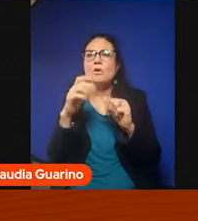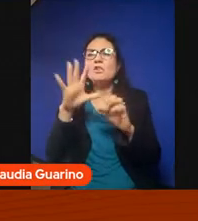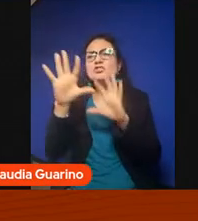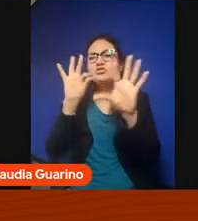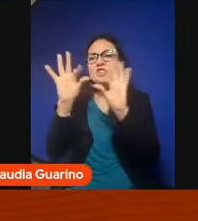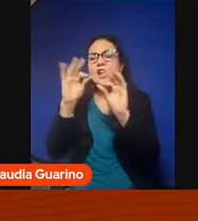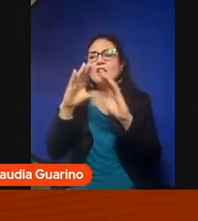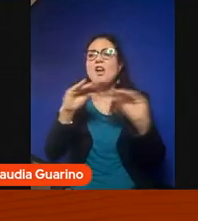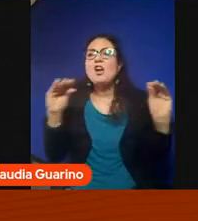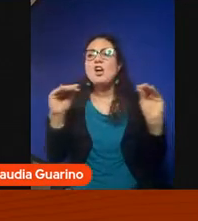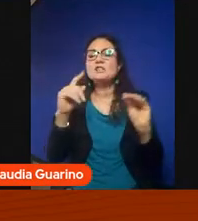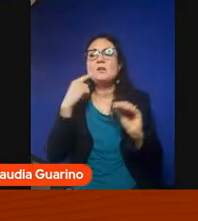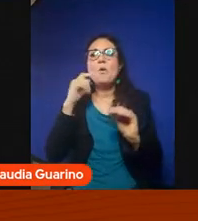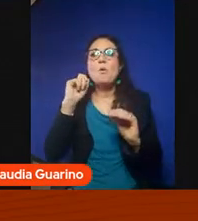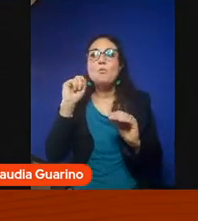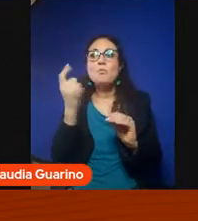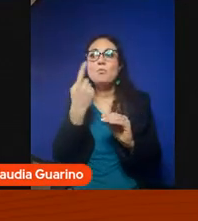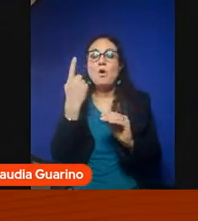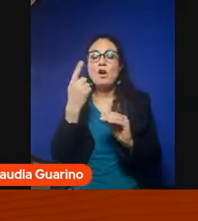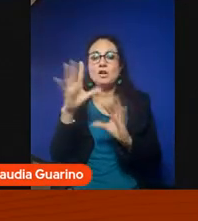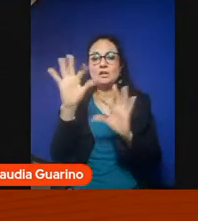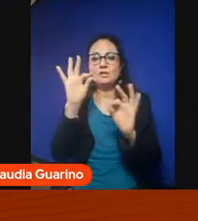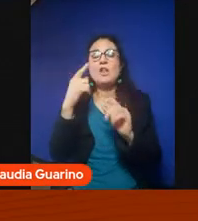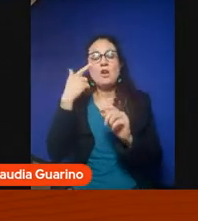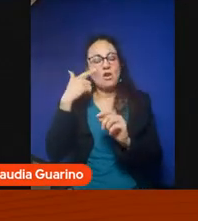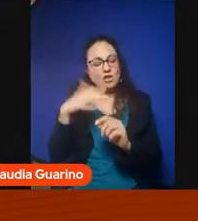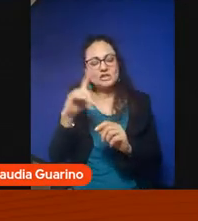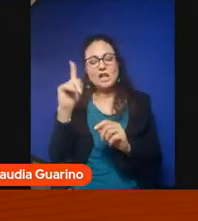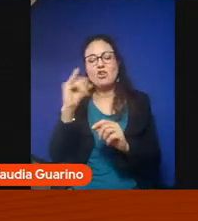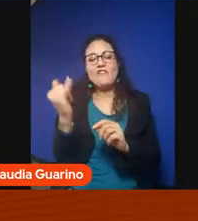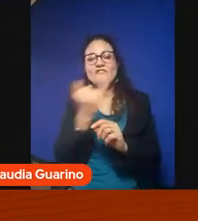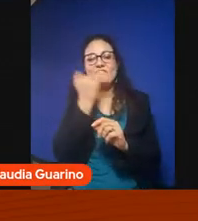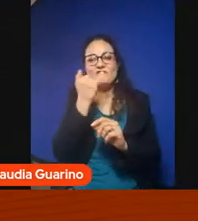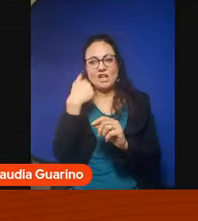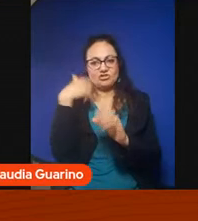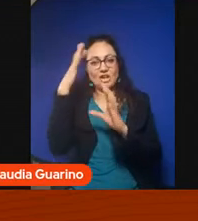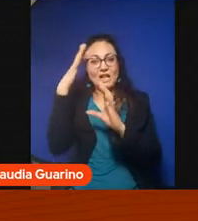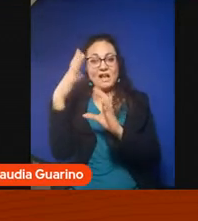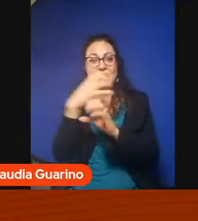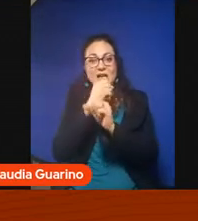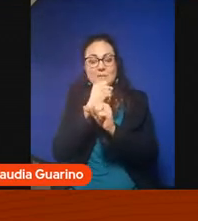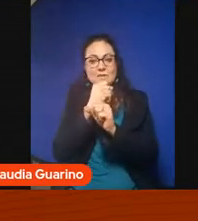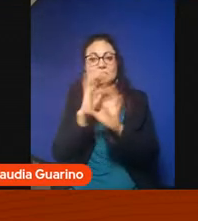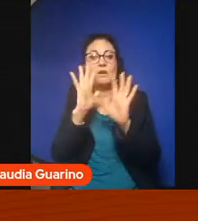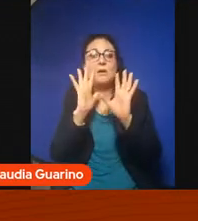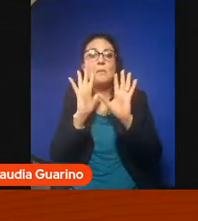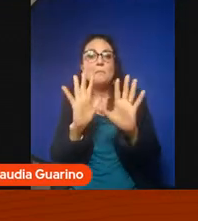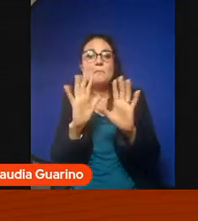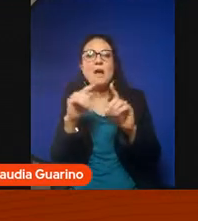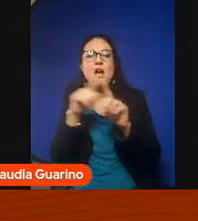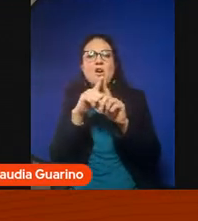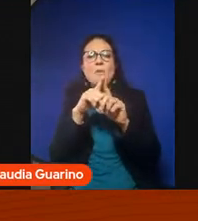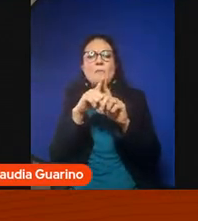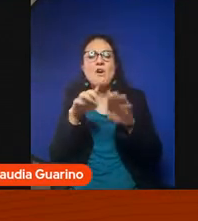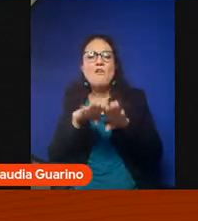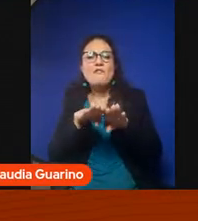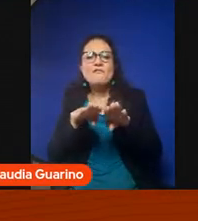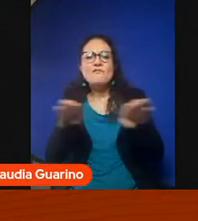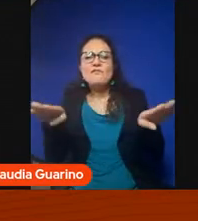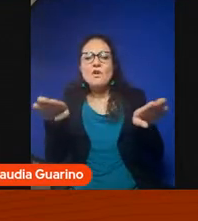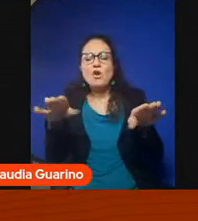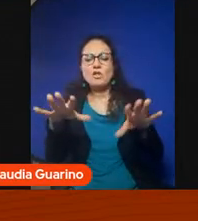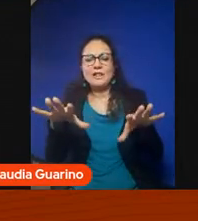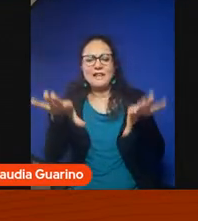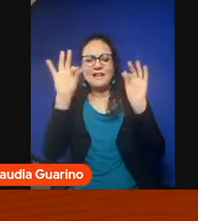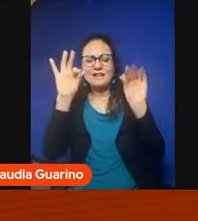dobbiamo ritenere, non è così facile, lo capisco. Ma resta che l'equazione di fondo, o diciamo l'asse di fondo